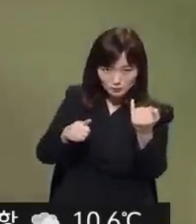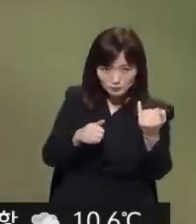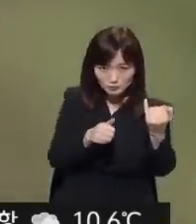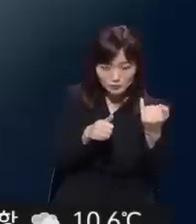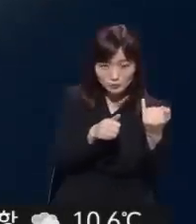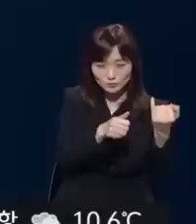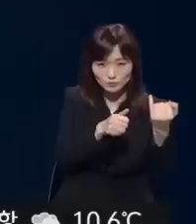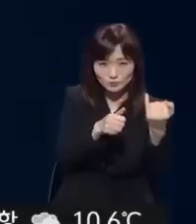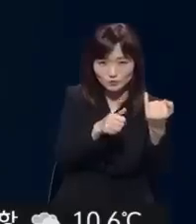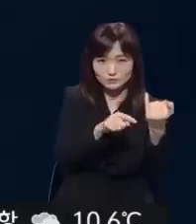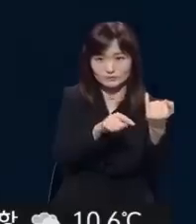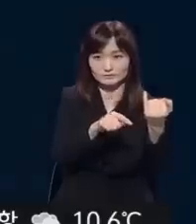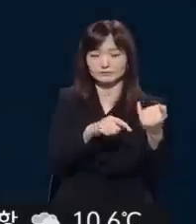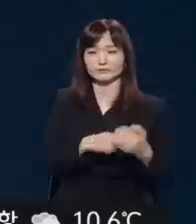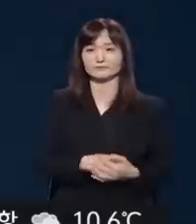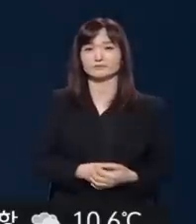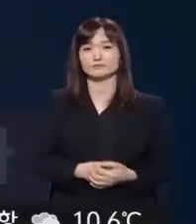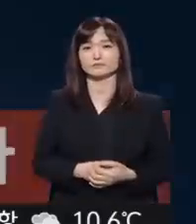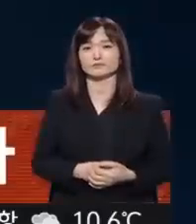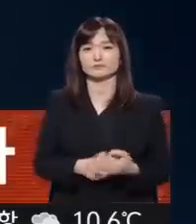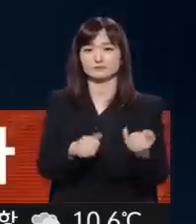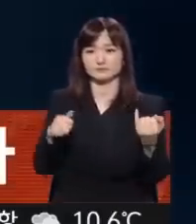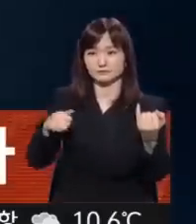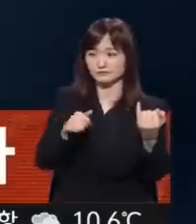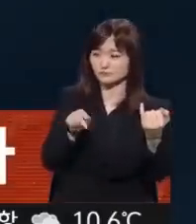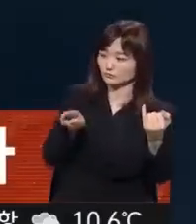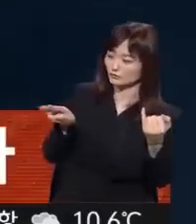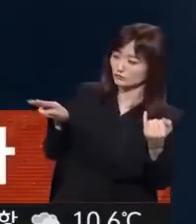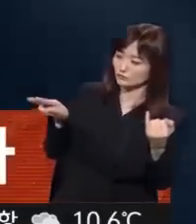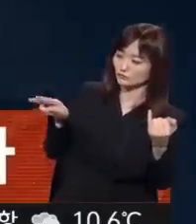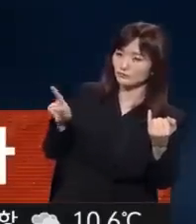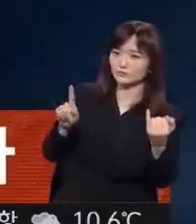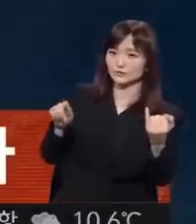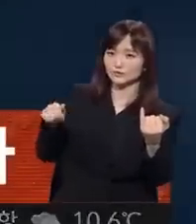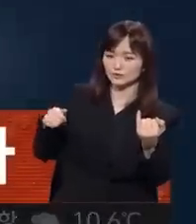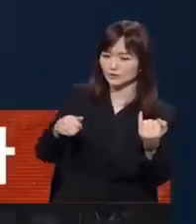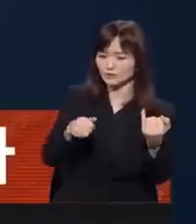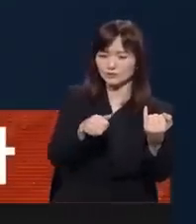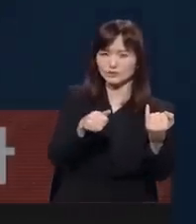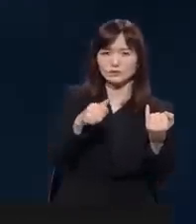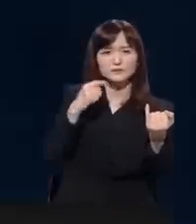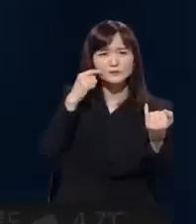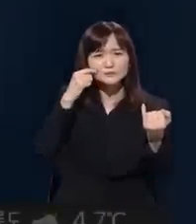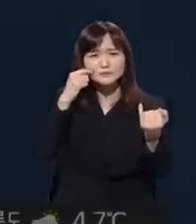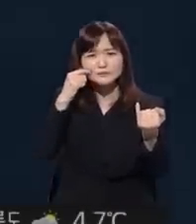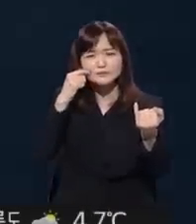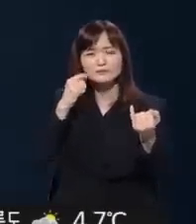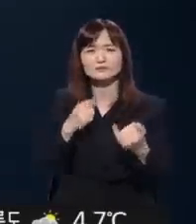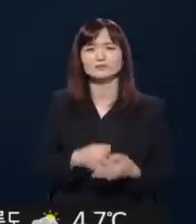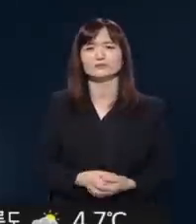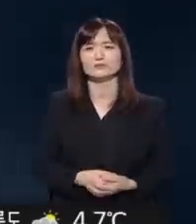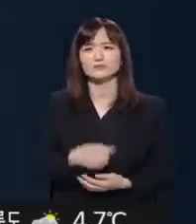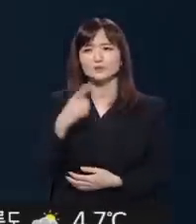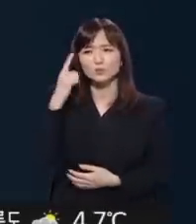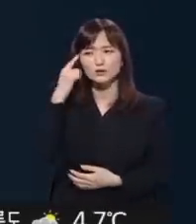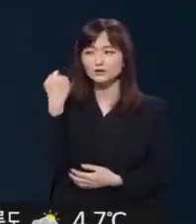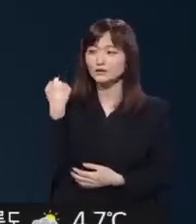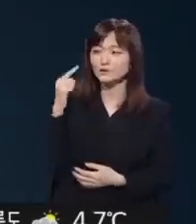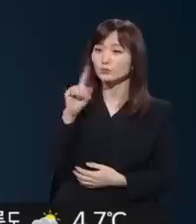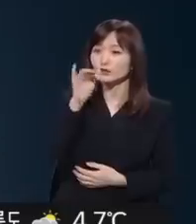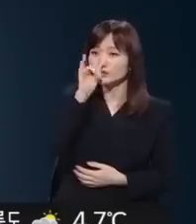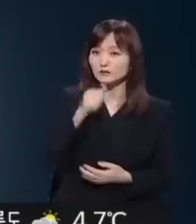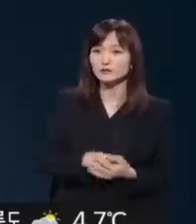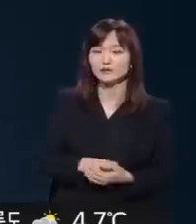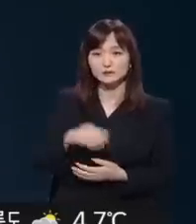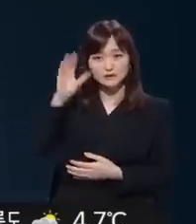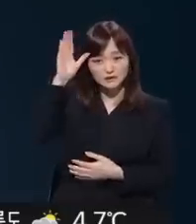따라갑니다. 그런데 자꾸 뒤를 돌아보면서 뭔가 쉽사리 길을 나서지는 못하는 것 같은 모습입니다. 왜요? 뒤에 뭐? 이